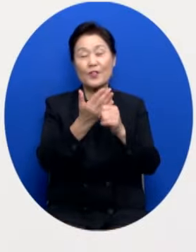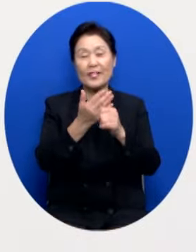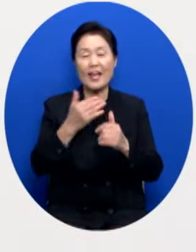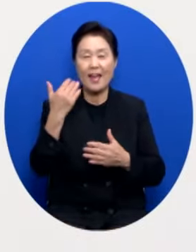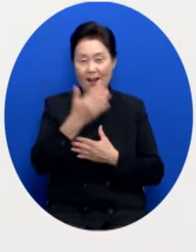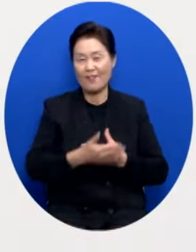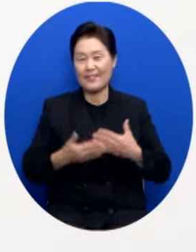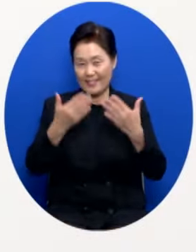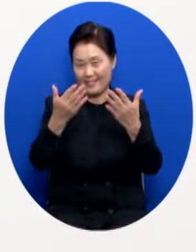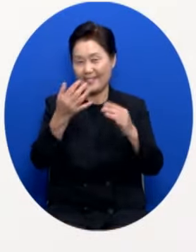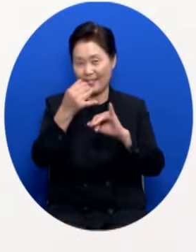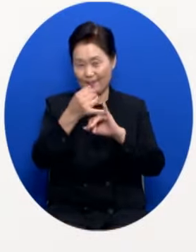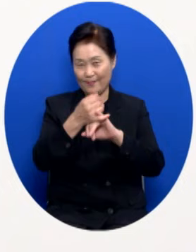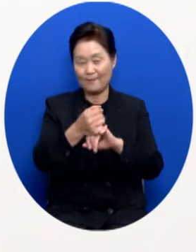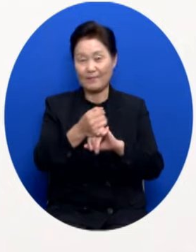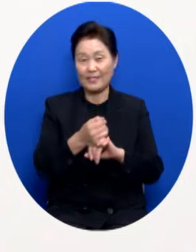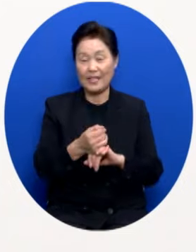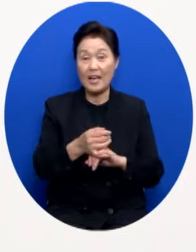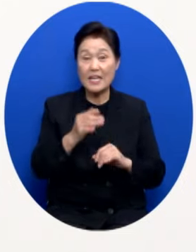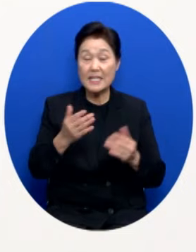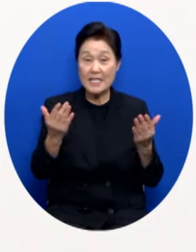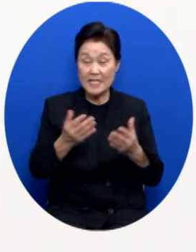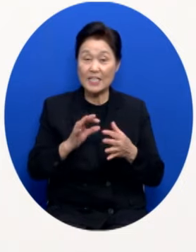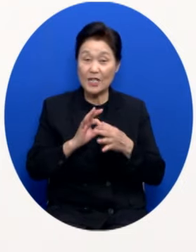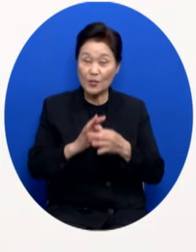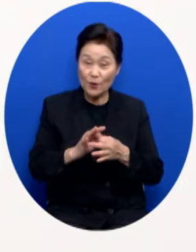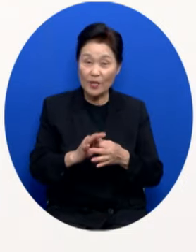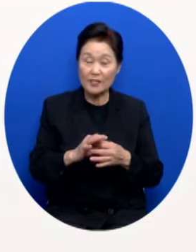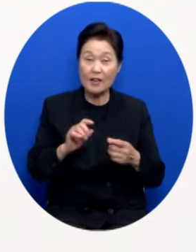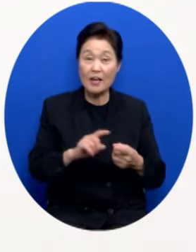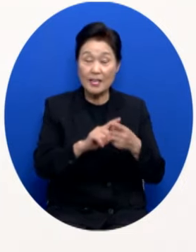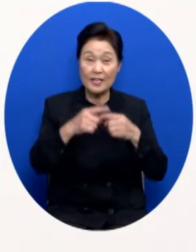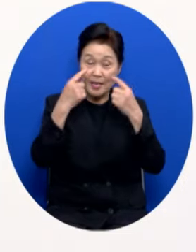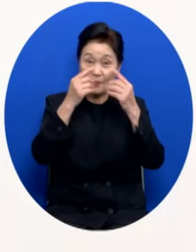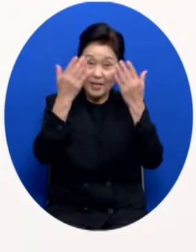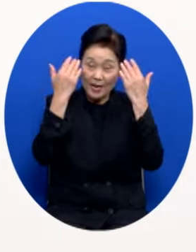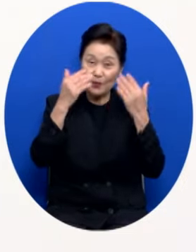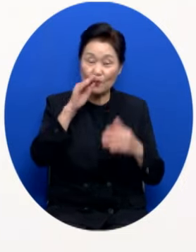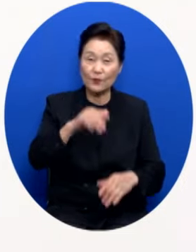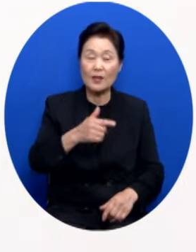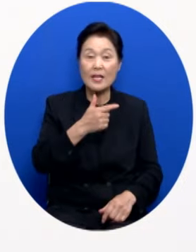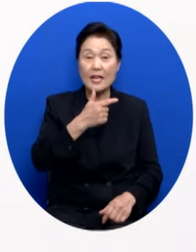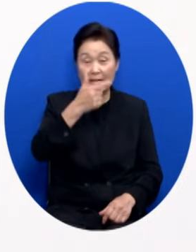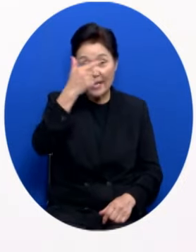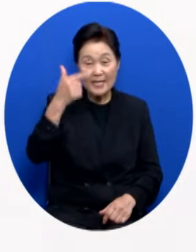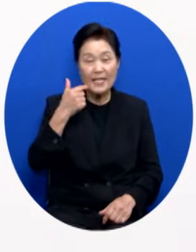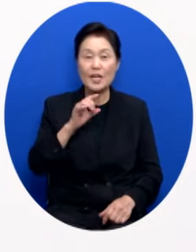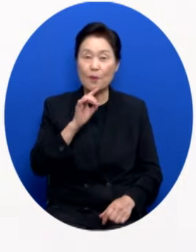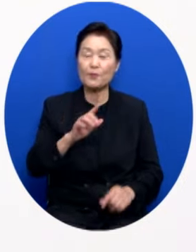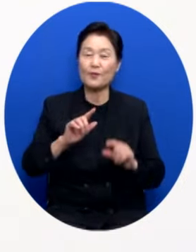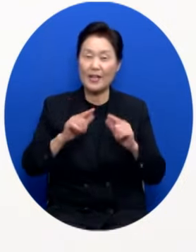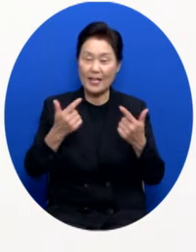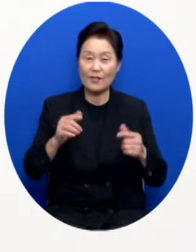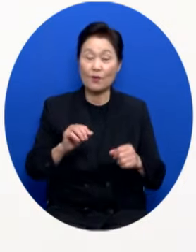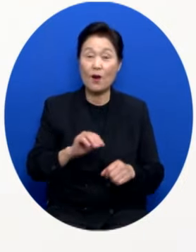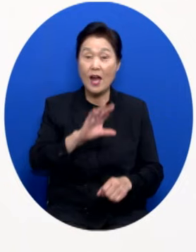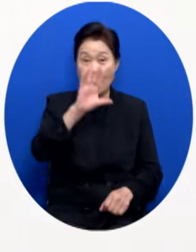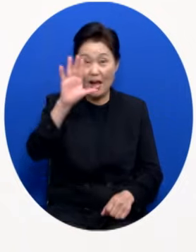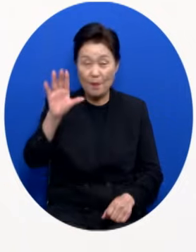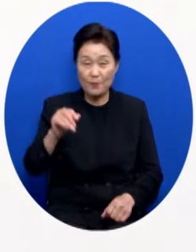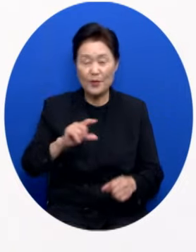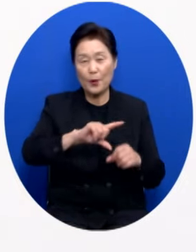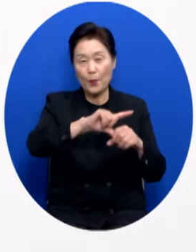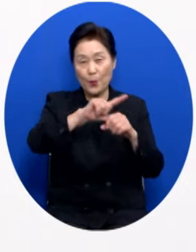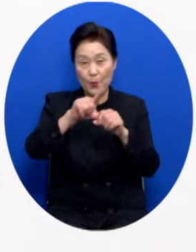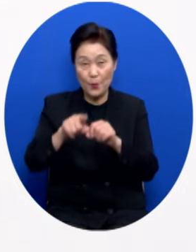헌신할 것입니다. 이를 통해서 UAUT는 탄자니아뿐만이 아니라 아프리카